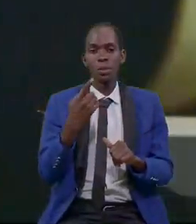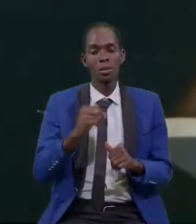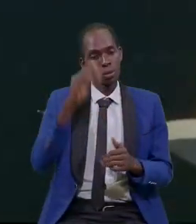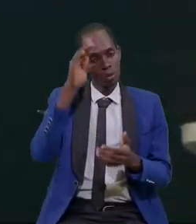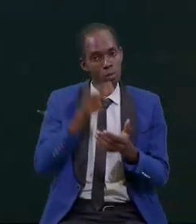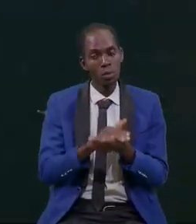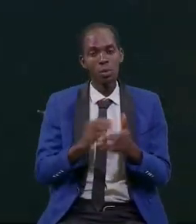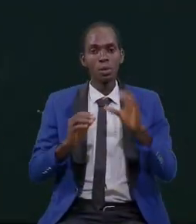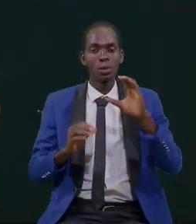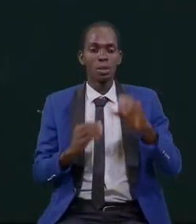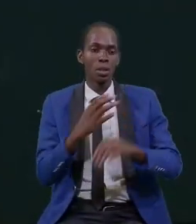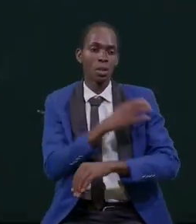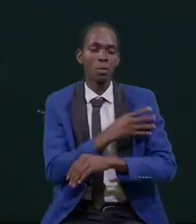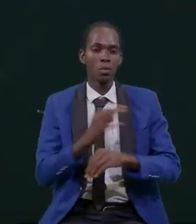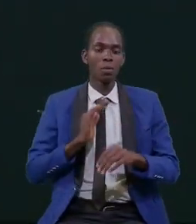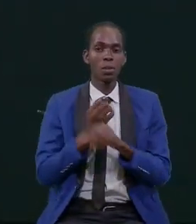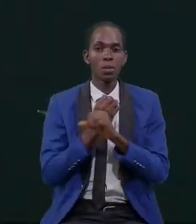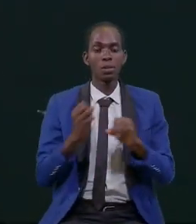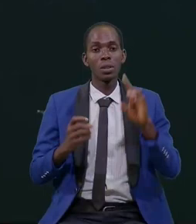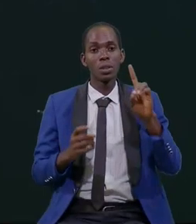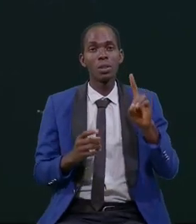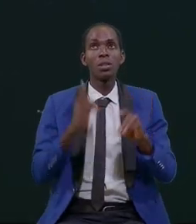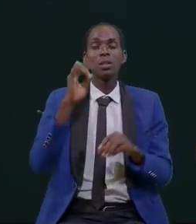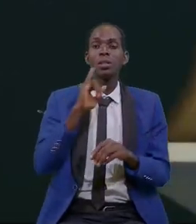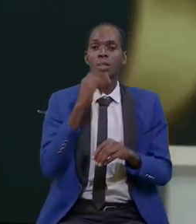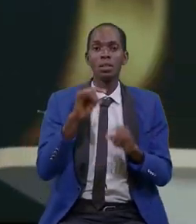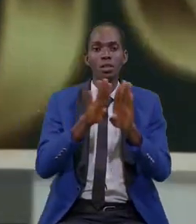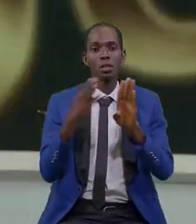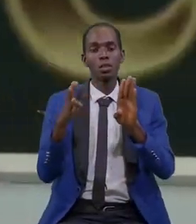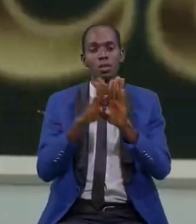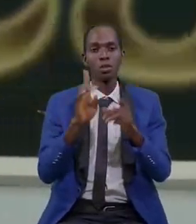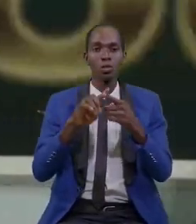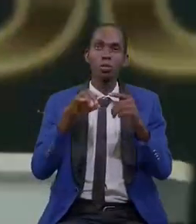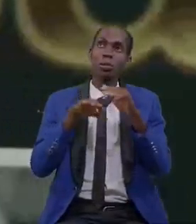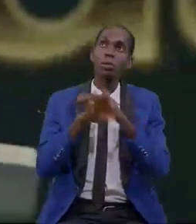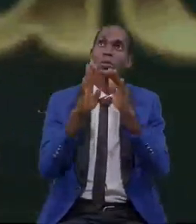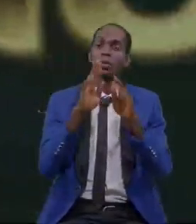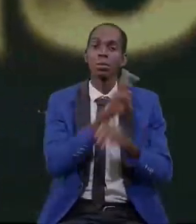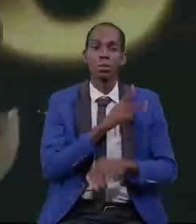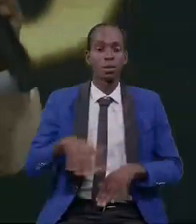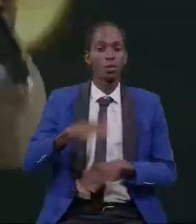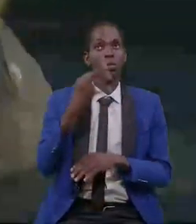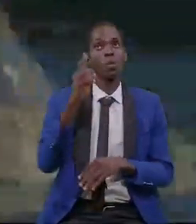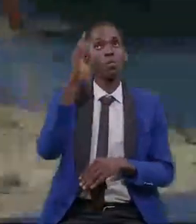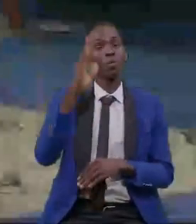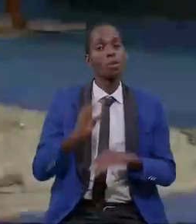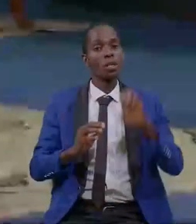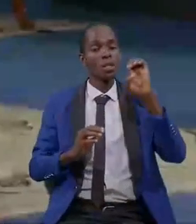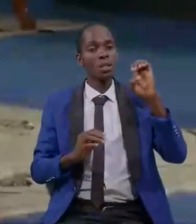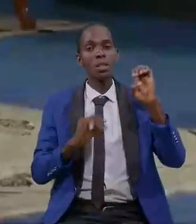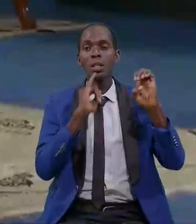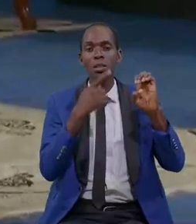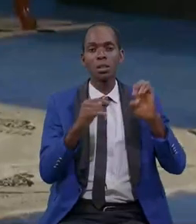est le capitaine de notre salut, le D. Il est la porte qui mène au royaume de Dieu, le E. Il